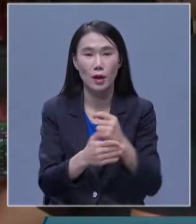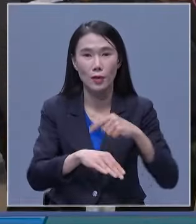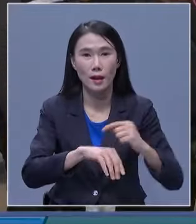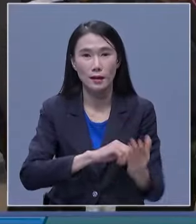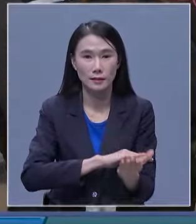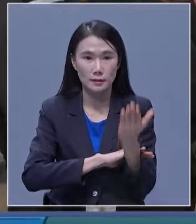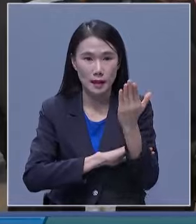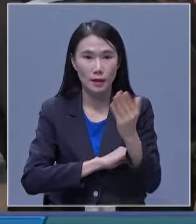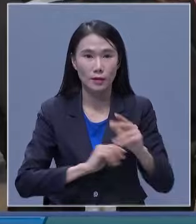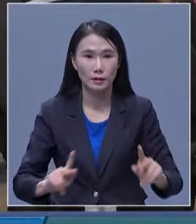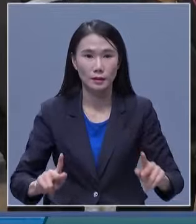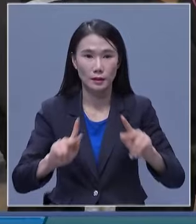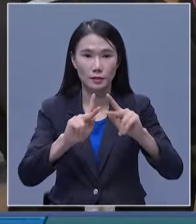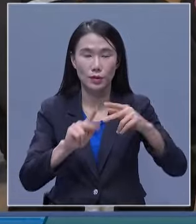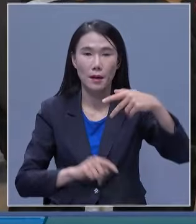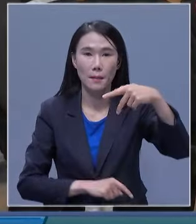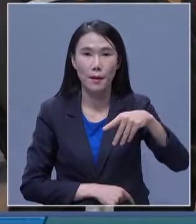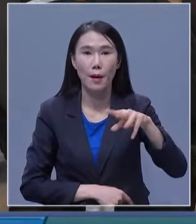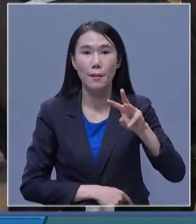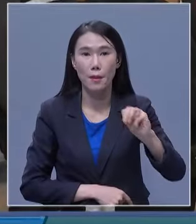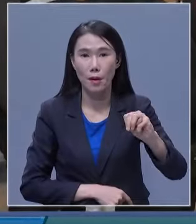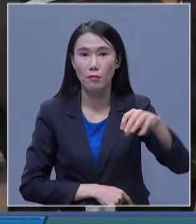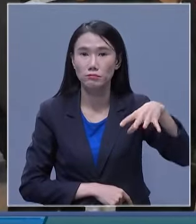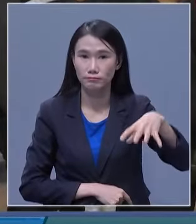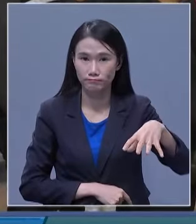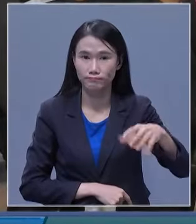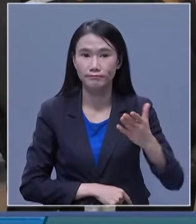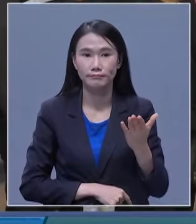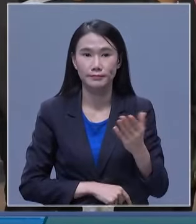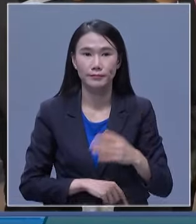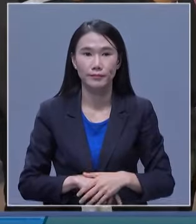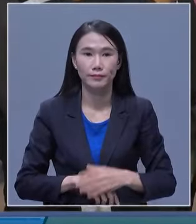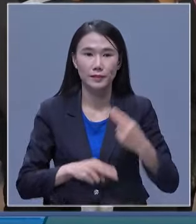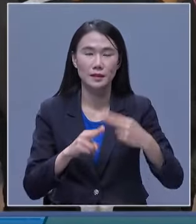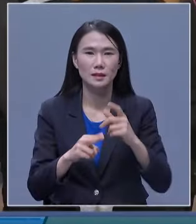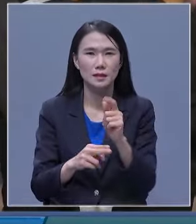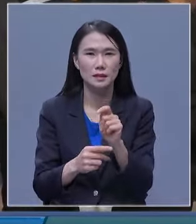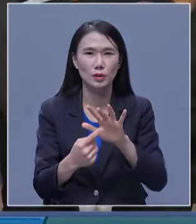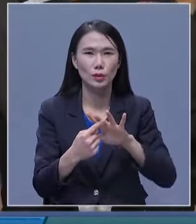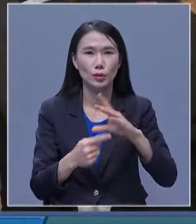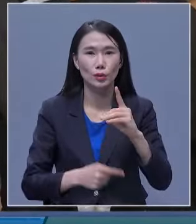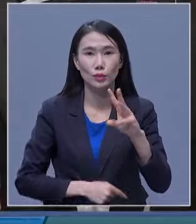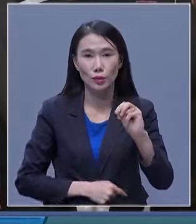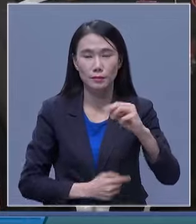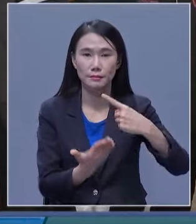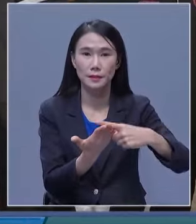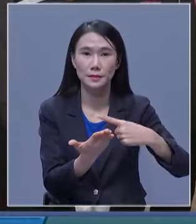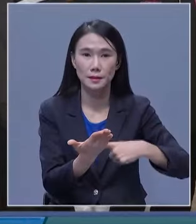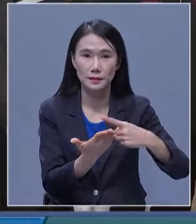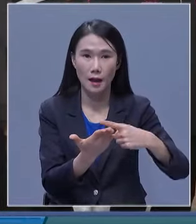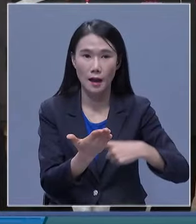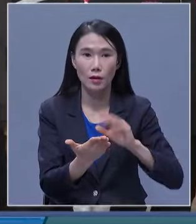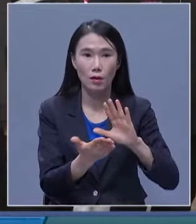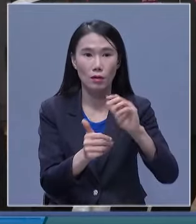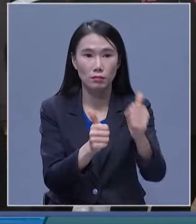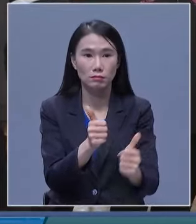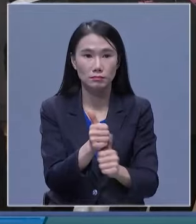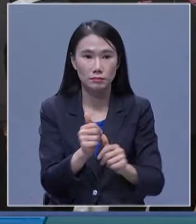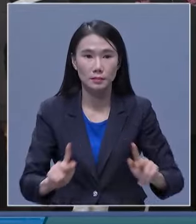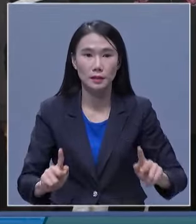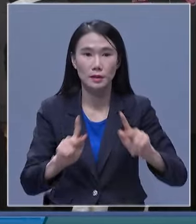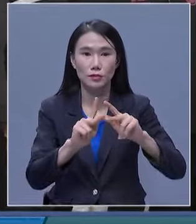านี้ก็คือกระทรวงการพัฒนาสังคมและความมั่นคงของมนุษย์นำโดยคุณอุดมโปร่งฟ้านะคะเป็นที่ปรึกษาของรัฐมนตรีว่าการกระทรวง